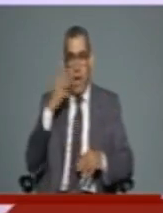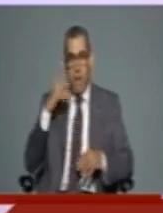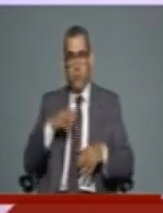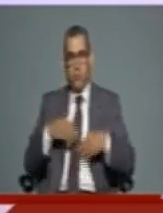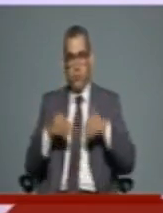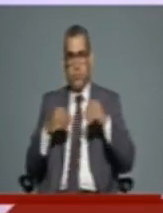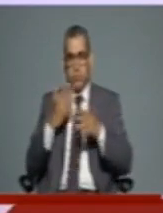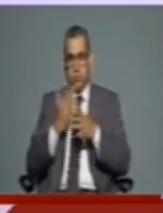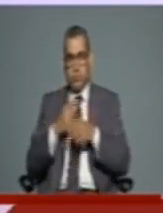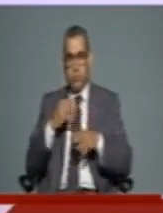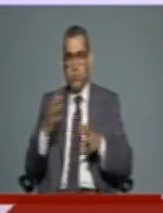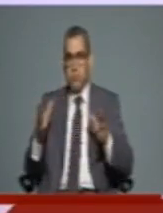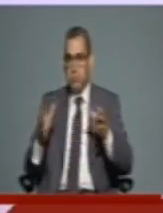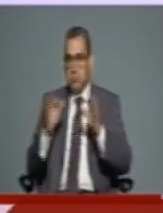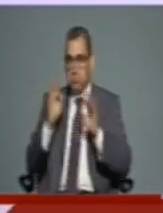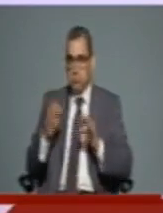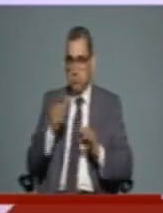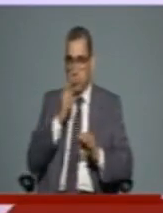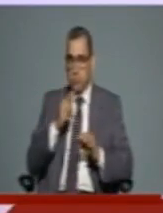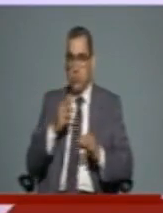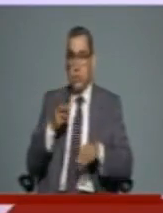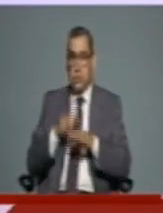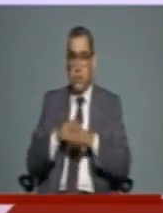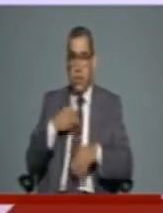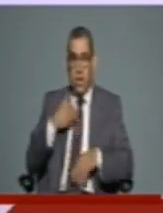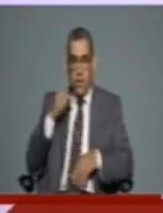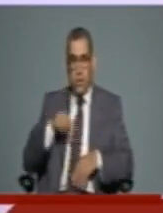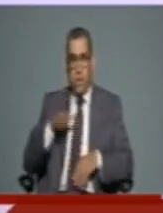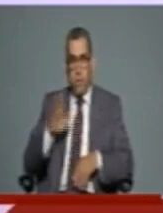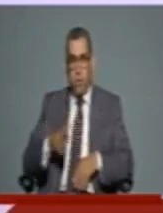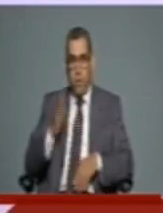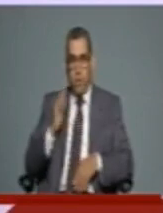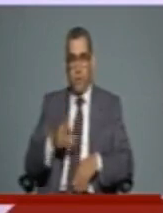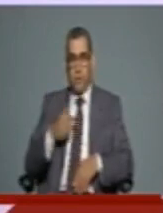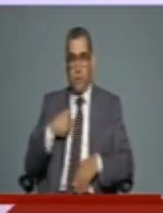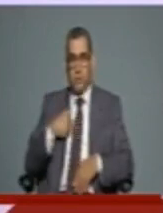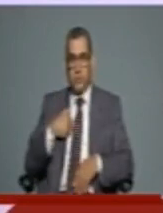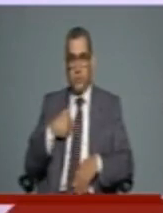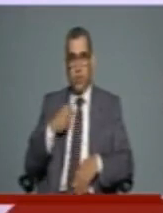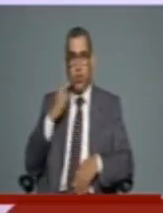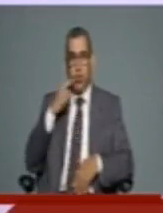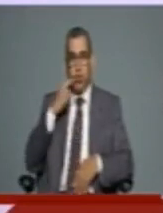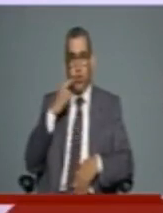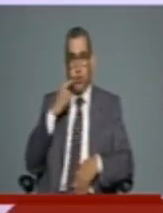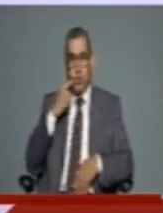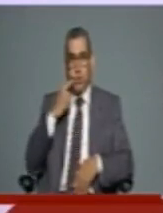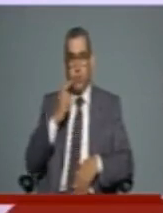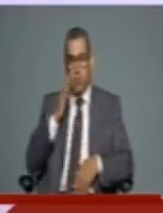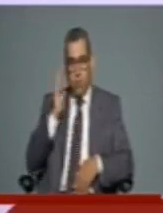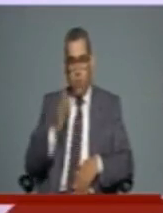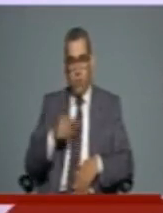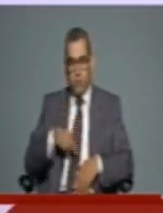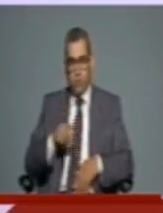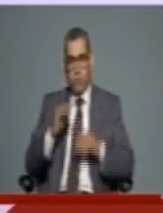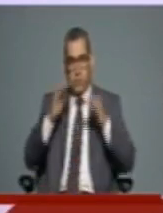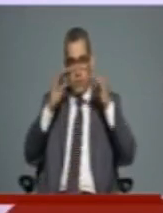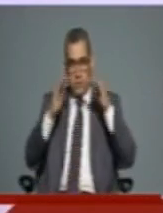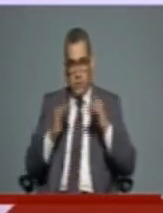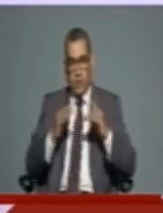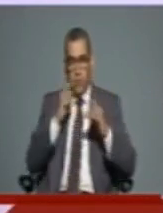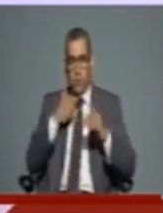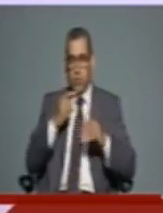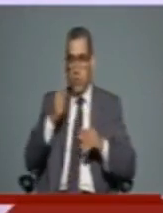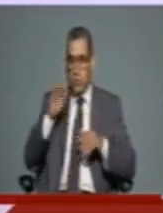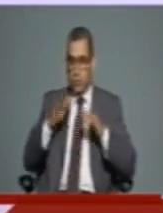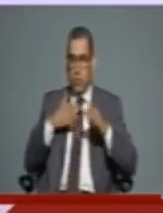قدرت احكم السوق، برضو النهارده عندي في السكر هقدر انزل اهدي الاسعار